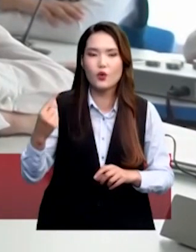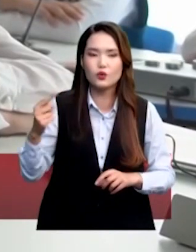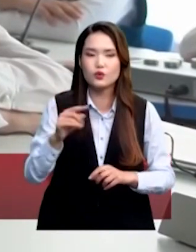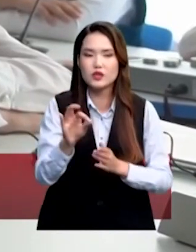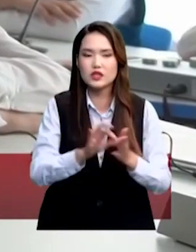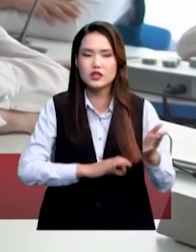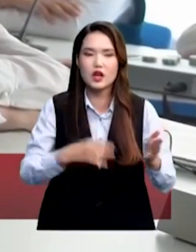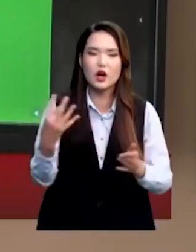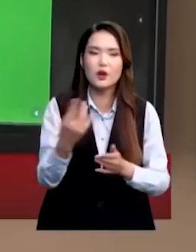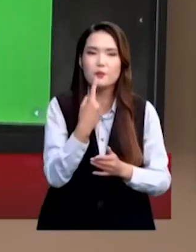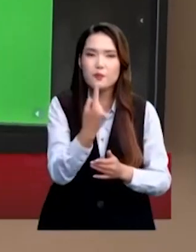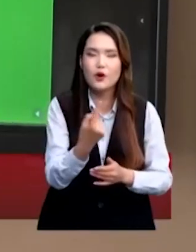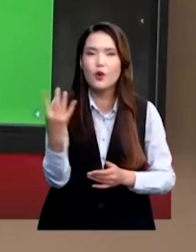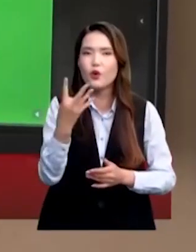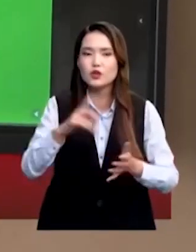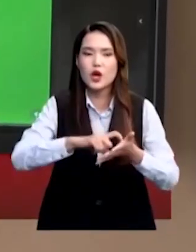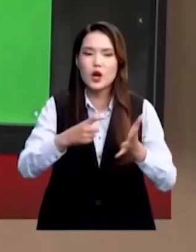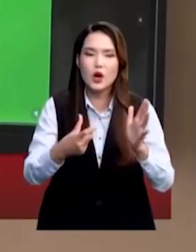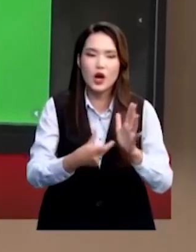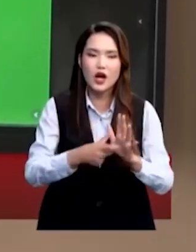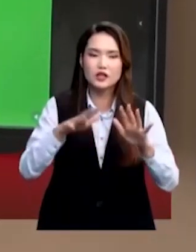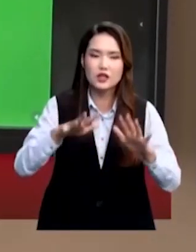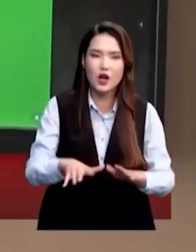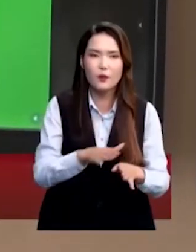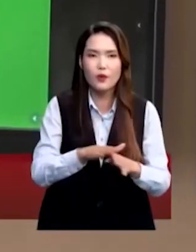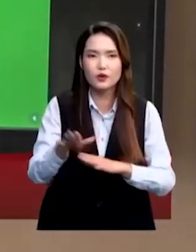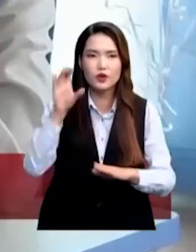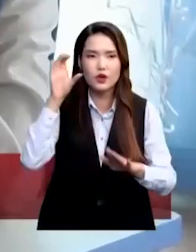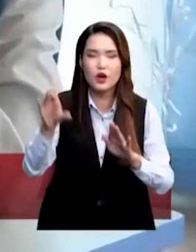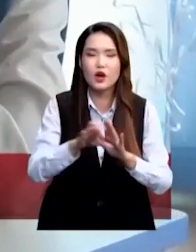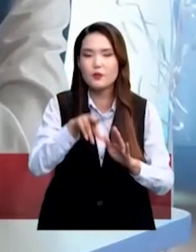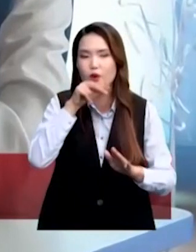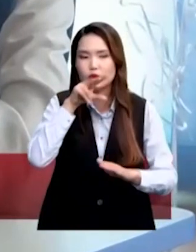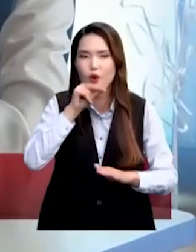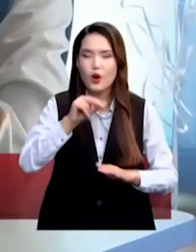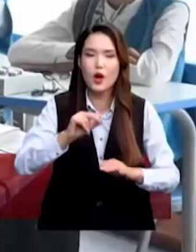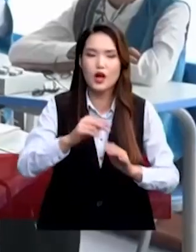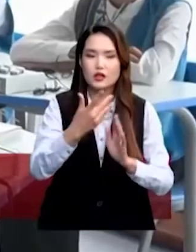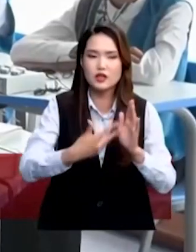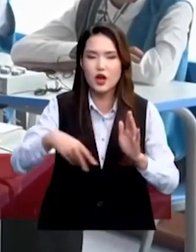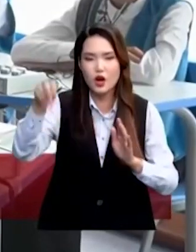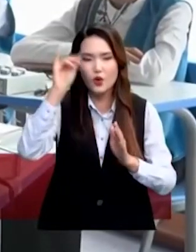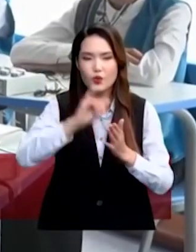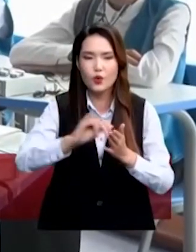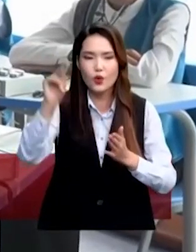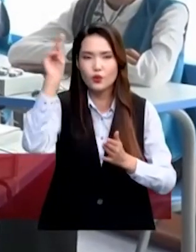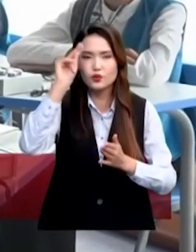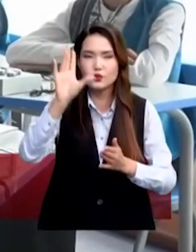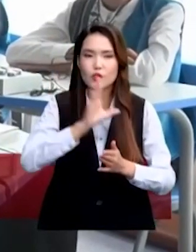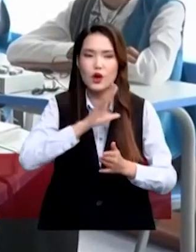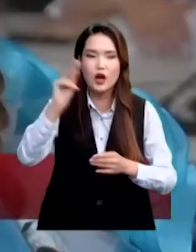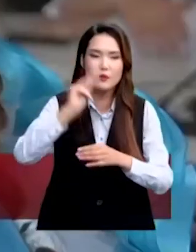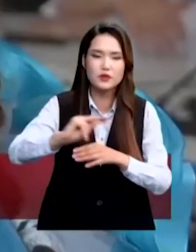бірден 4-ші сынып аралығында оқушыларға толық есту сөйлеу пульттер орналасқан. Білім ордасы ұстаздарының айтуынша